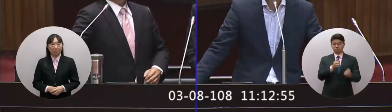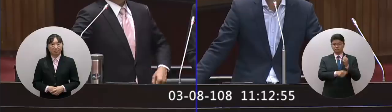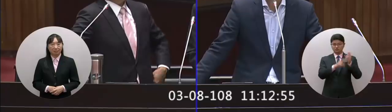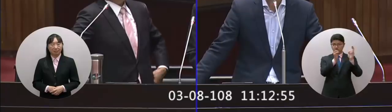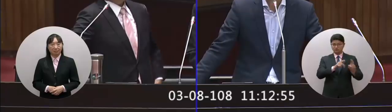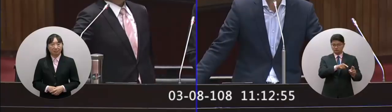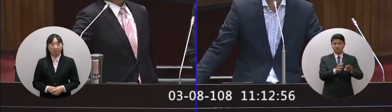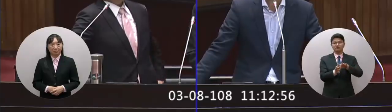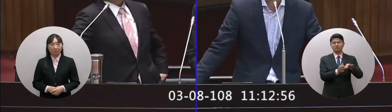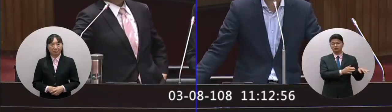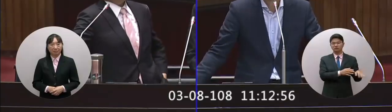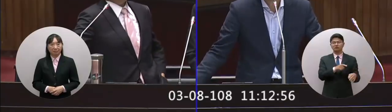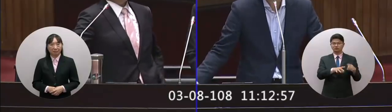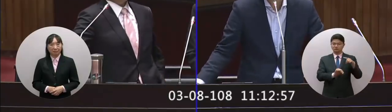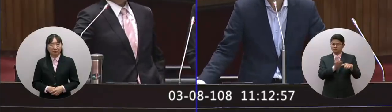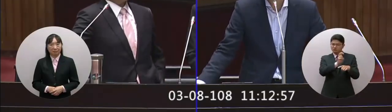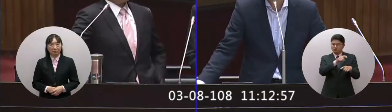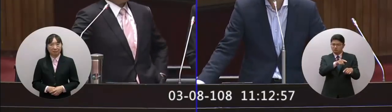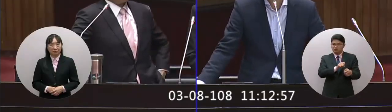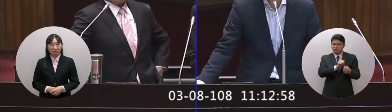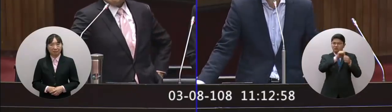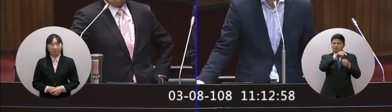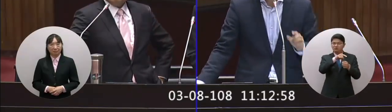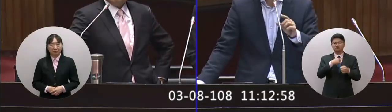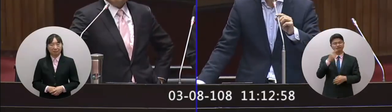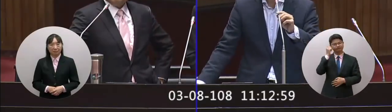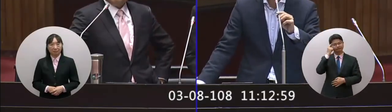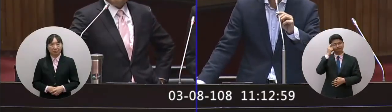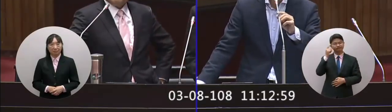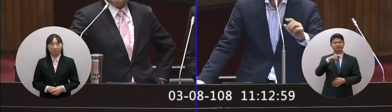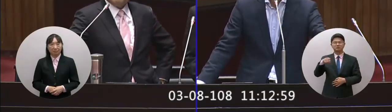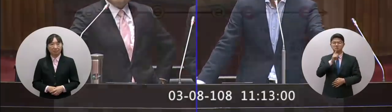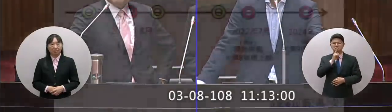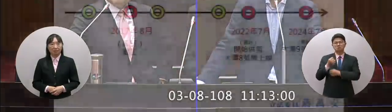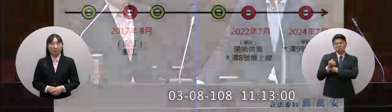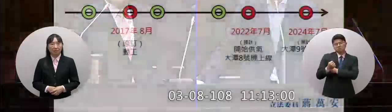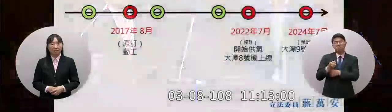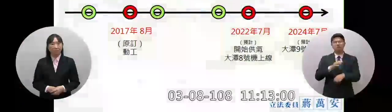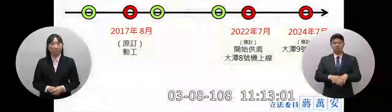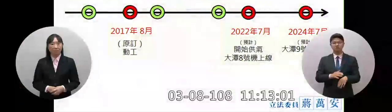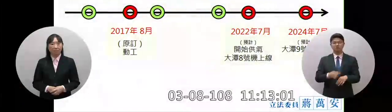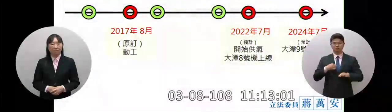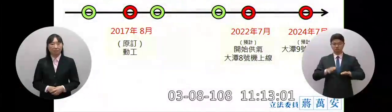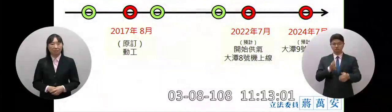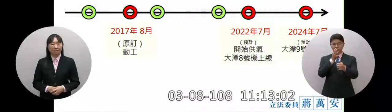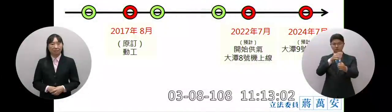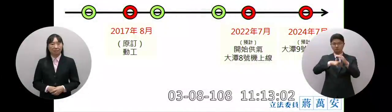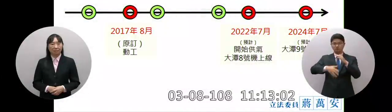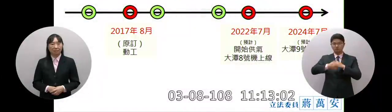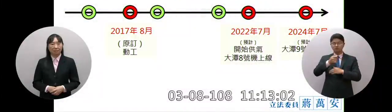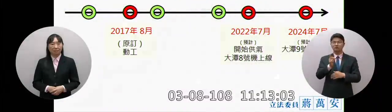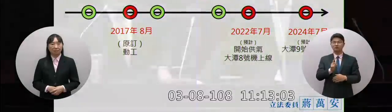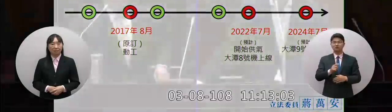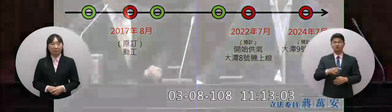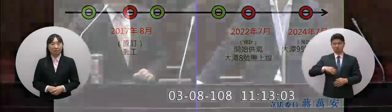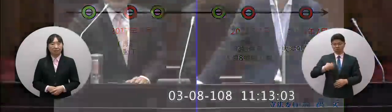再生能源先不用谈，要增加20%，我相信各界都说会尽力，但是我今天想请教院长啊，关